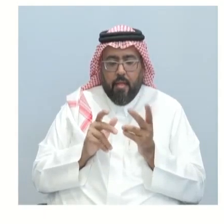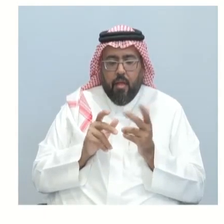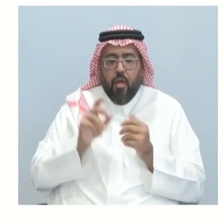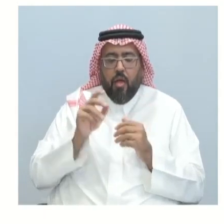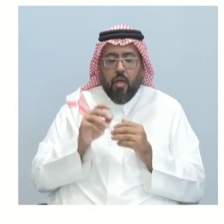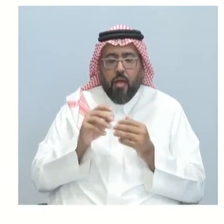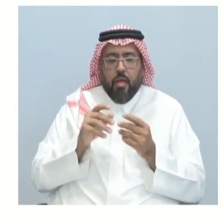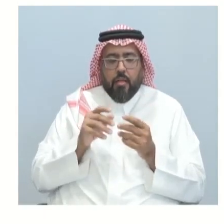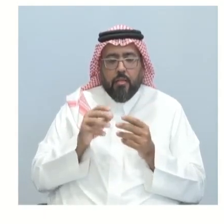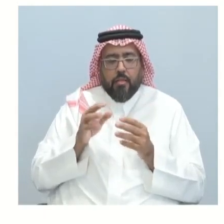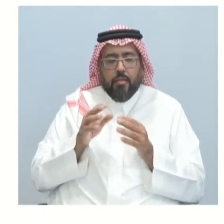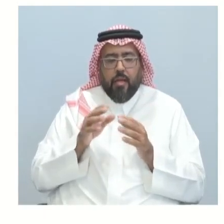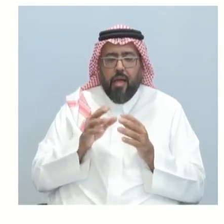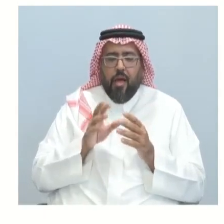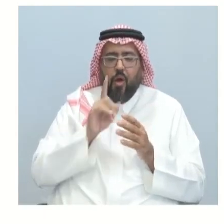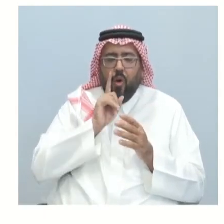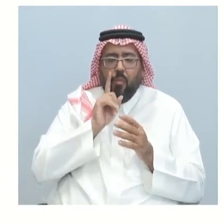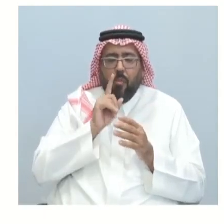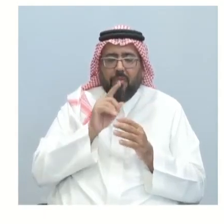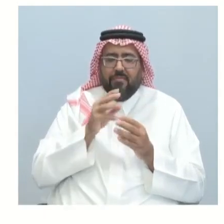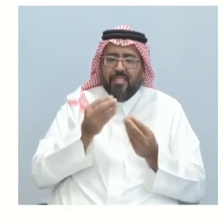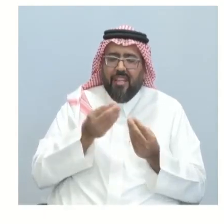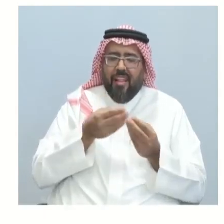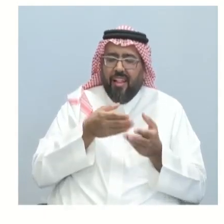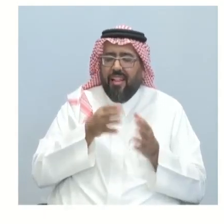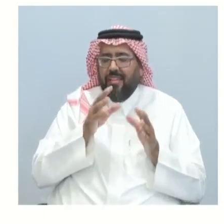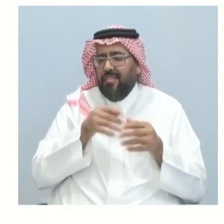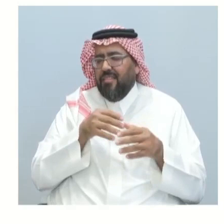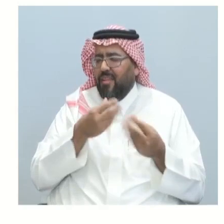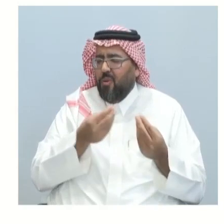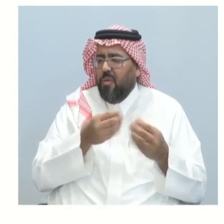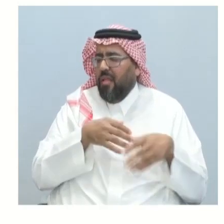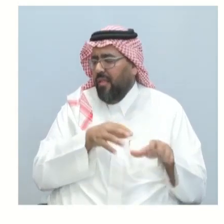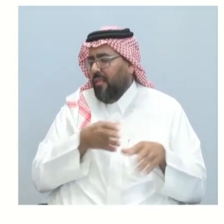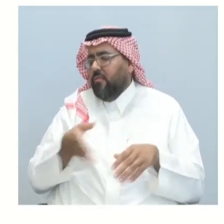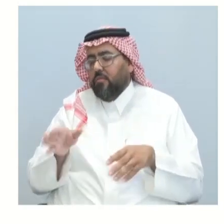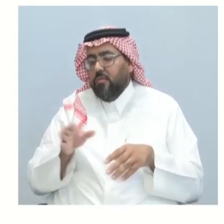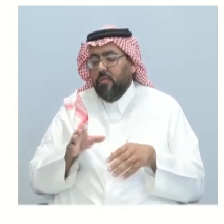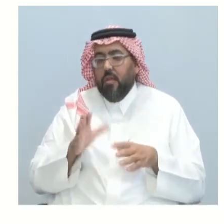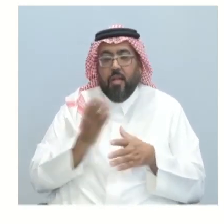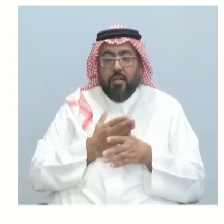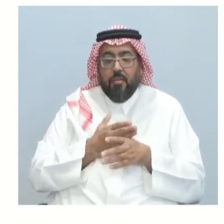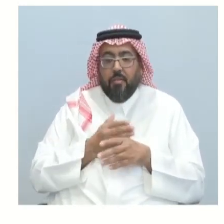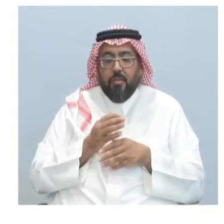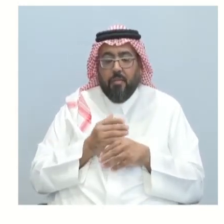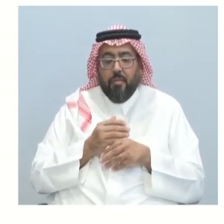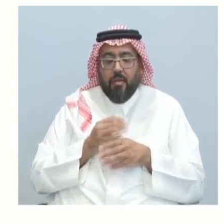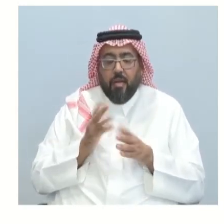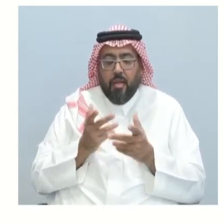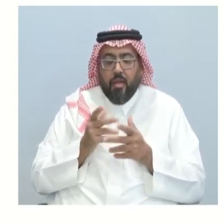الام لماذا ما السبب شك ان هناك اسباب قد ذكرنا بعضها هذه الاسباب في درسنا